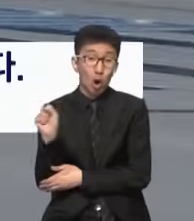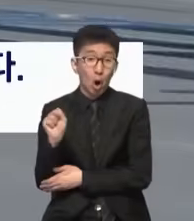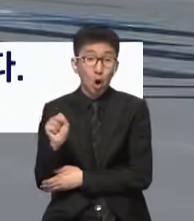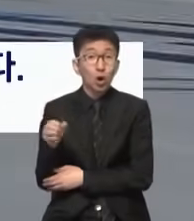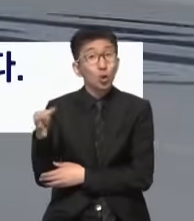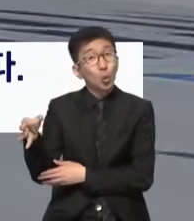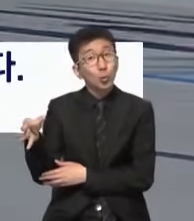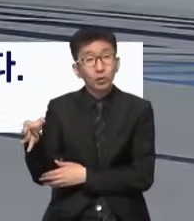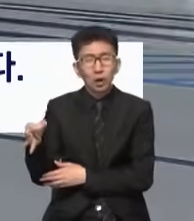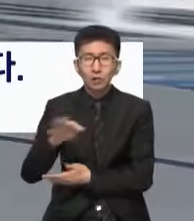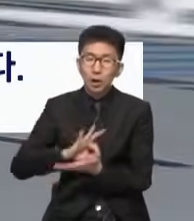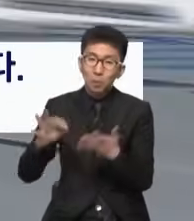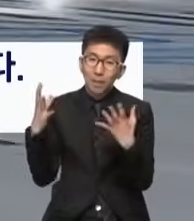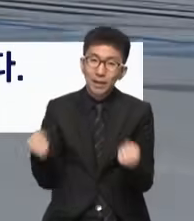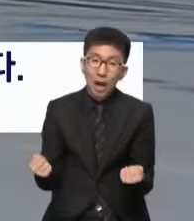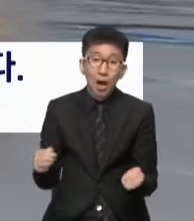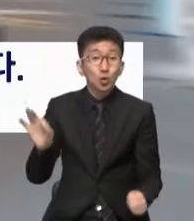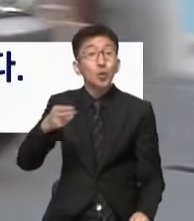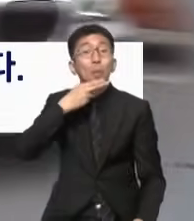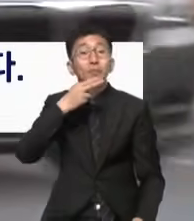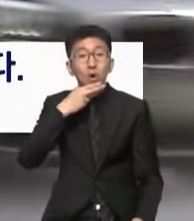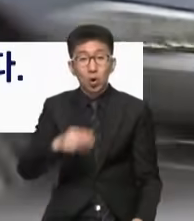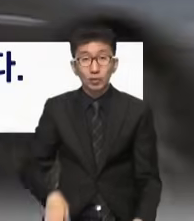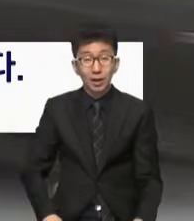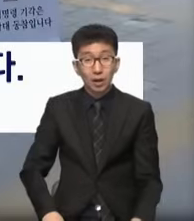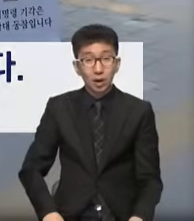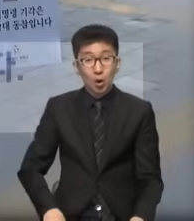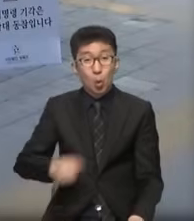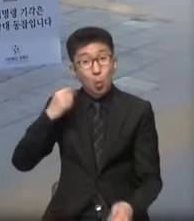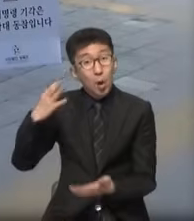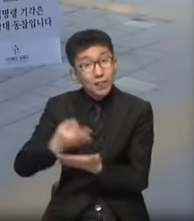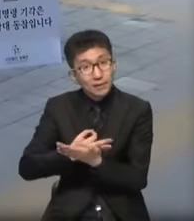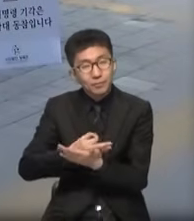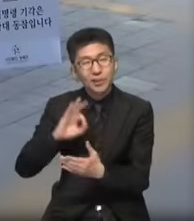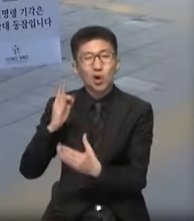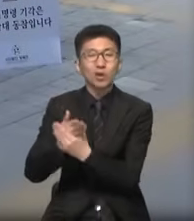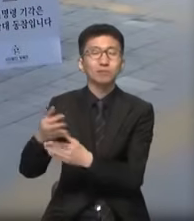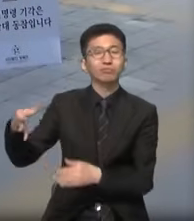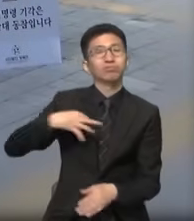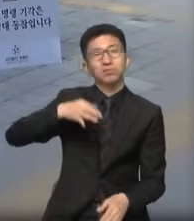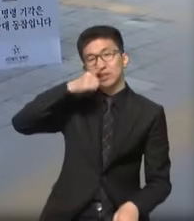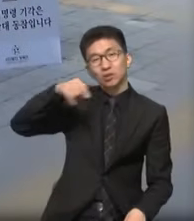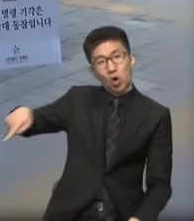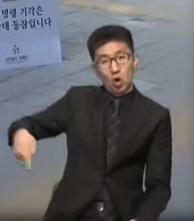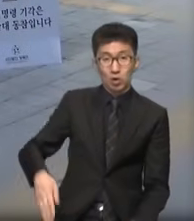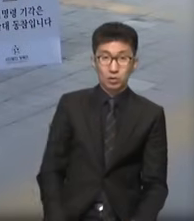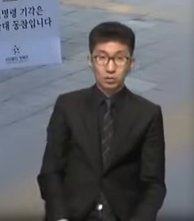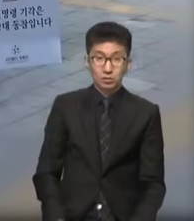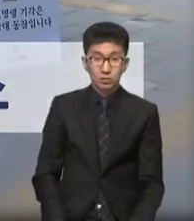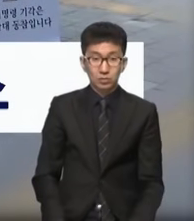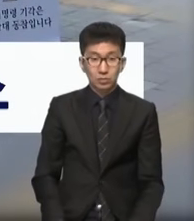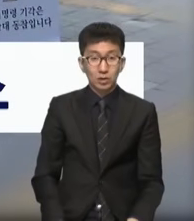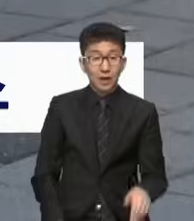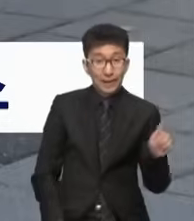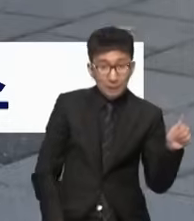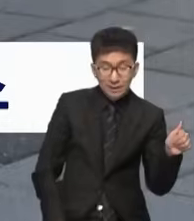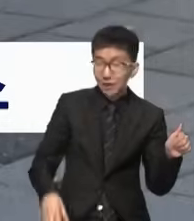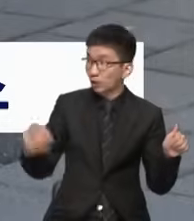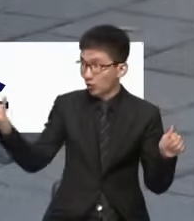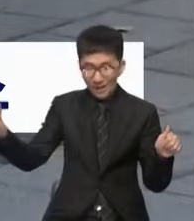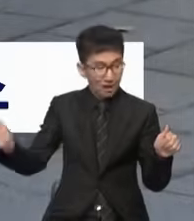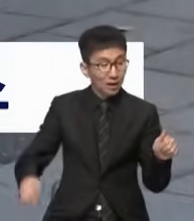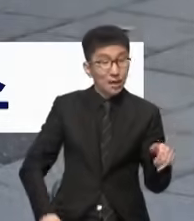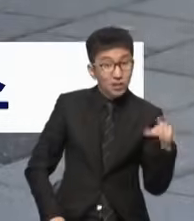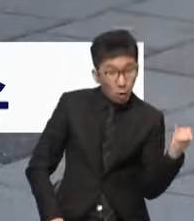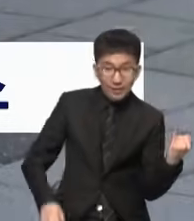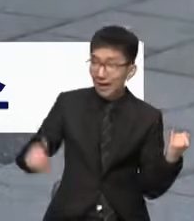돈은 없다. 근로수당은 다 현금으로 받는 걸로 나오더라고요. 두 사람은 각자의 전 배우자를 양육비 이행법 위반